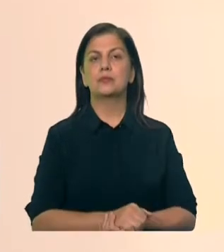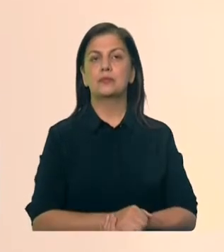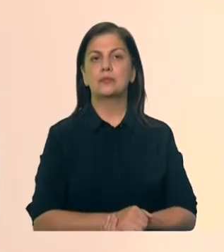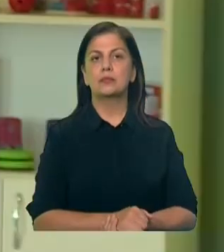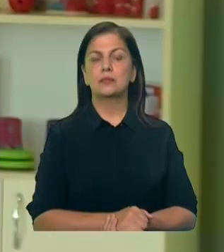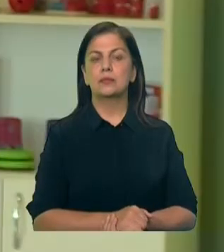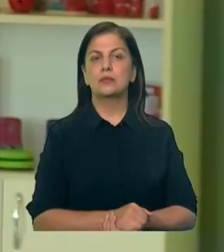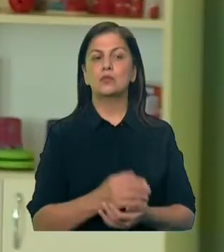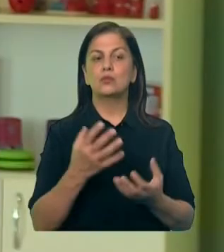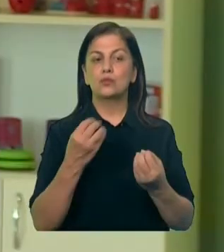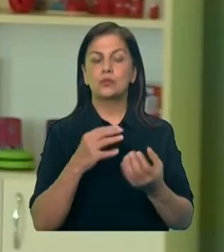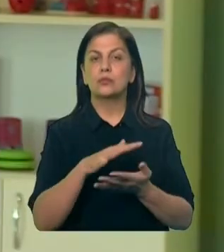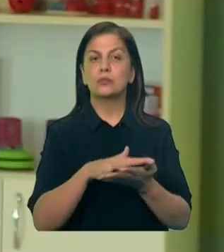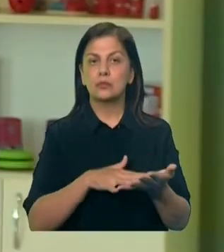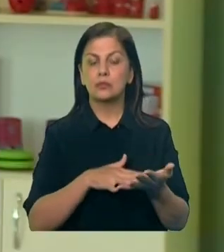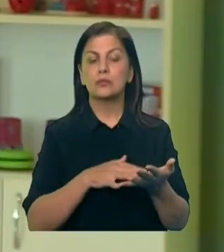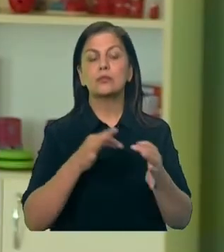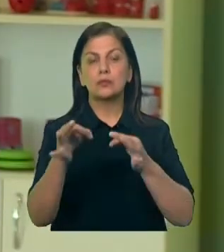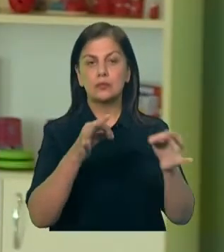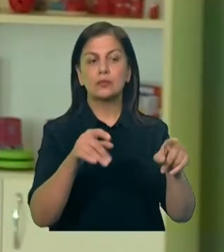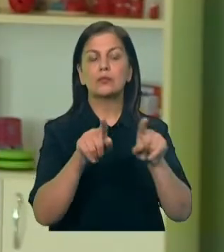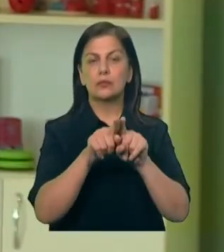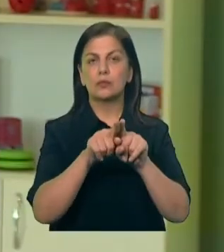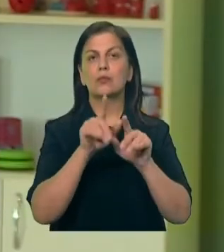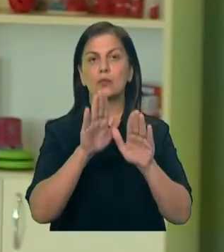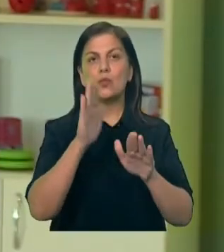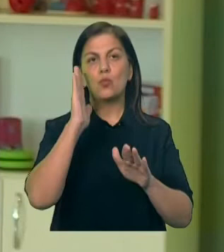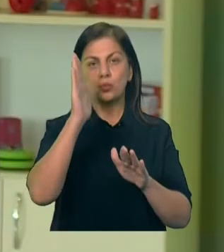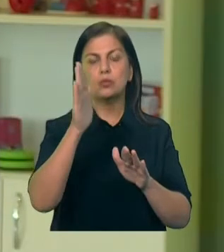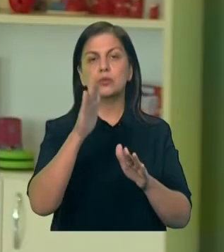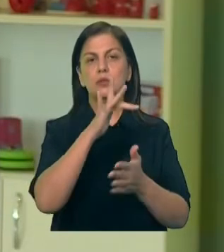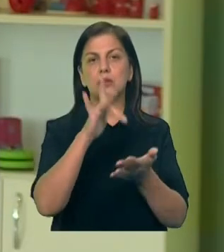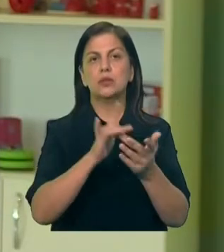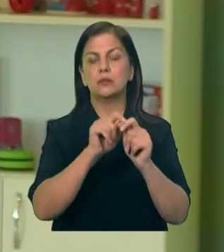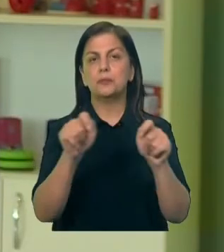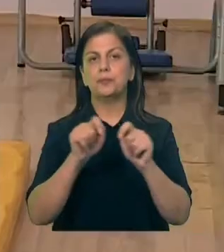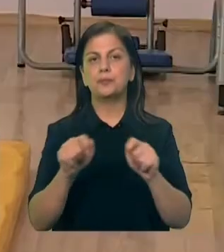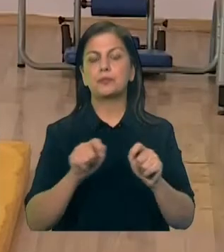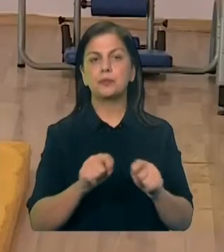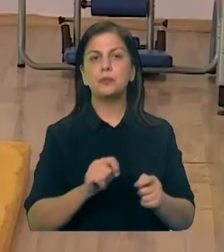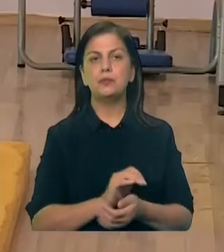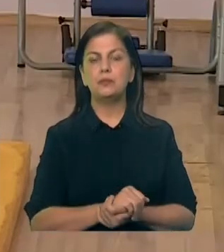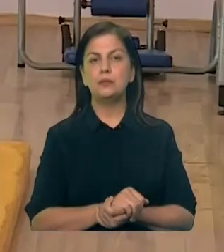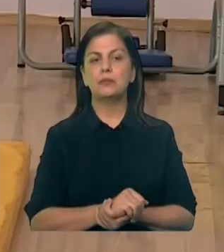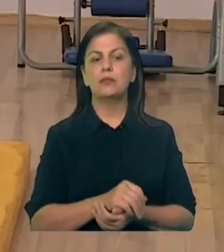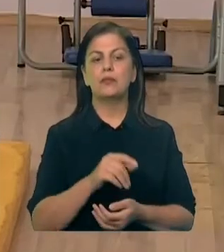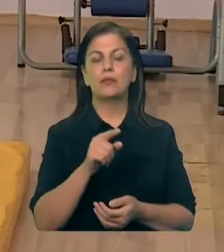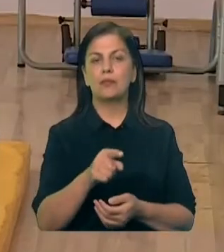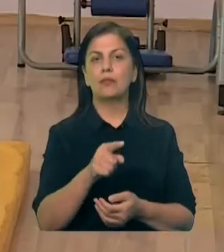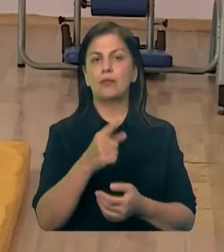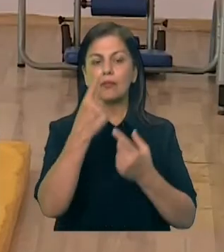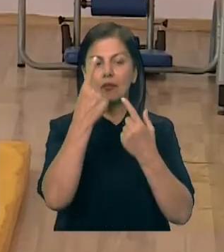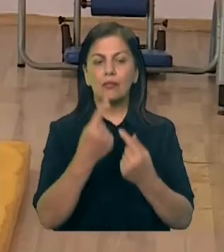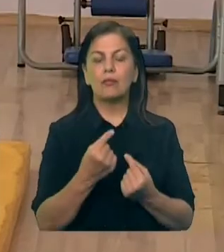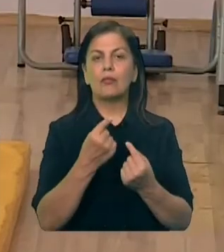və ondan sonra artıq regionlarda da bu tip gün ərzi qayğı mərkəzinin yaradılması nəzərdə tutulub. Gün ərzi qayğı mərkəzinin